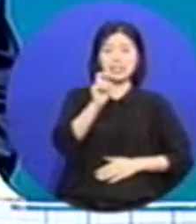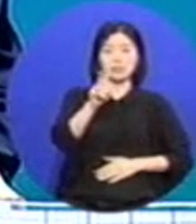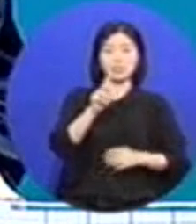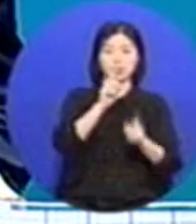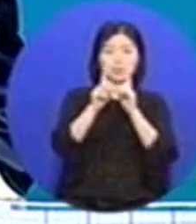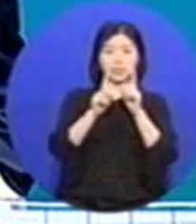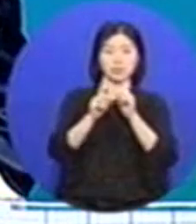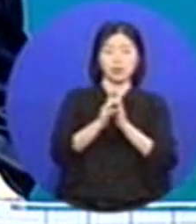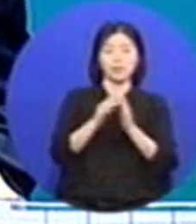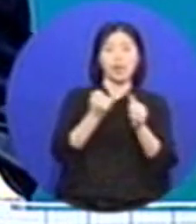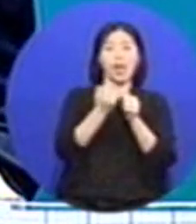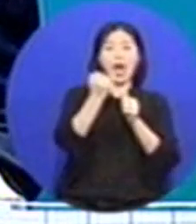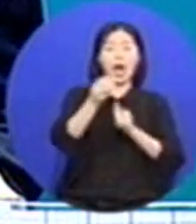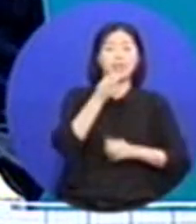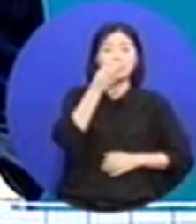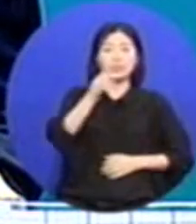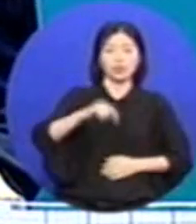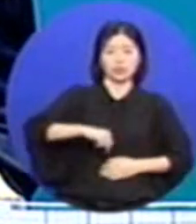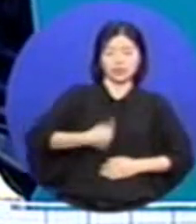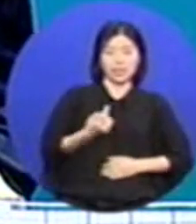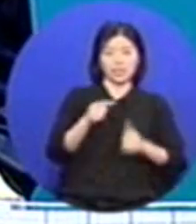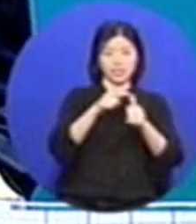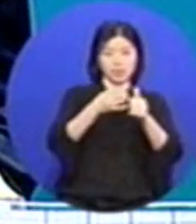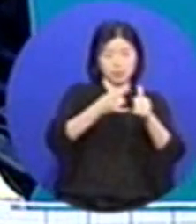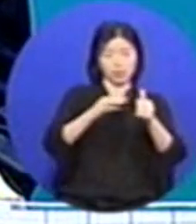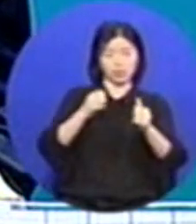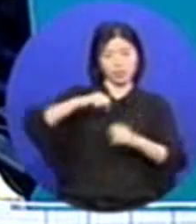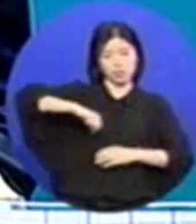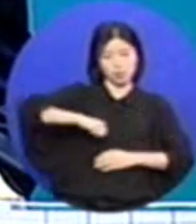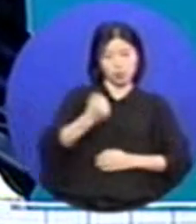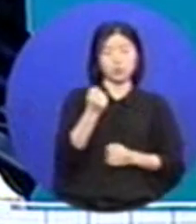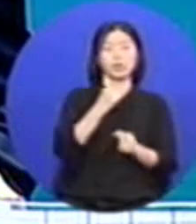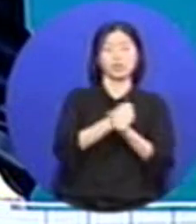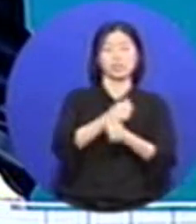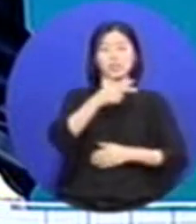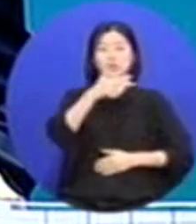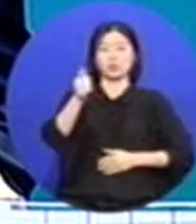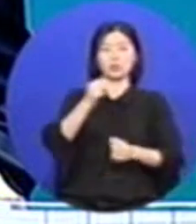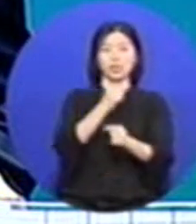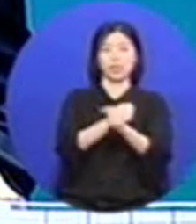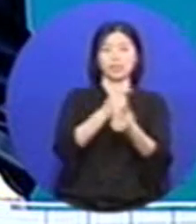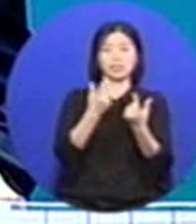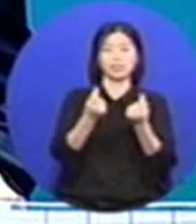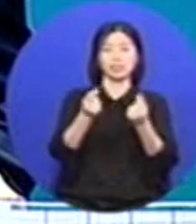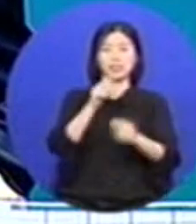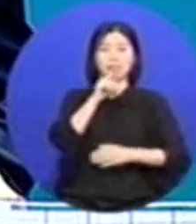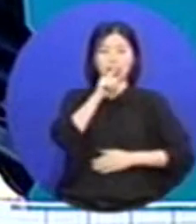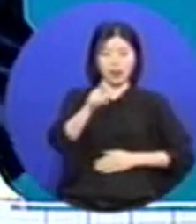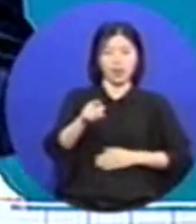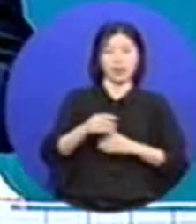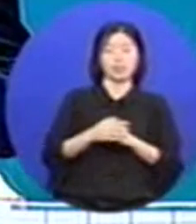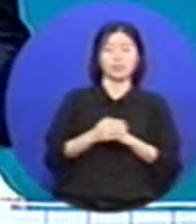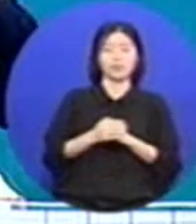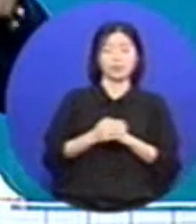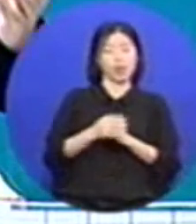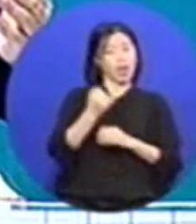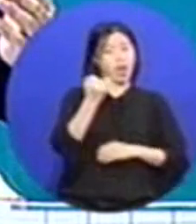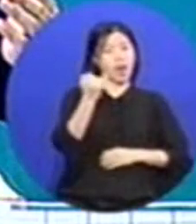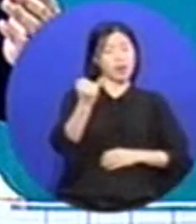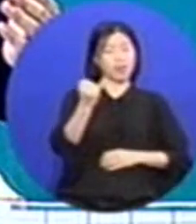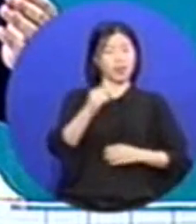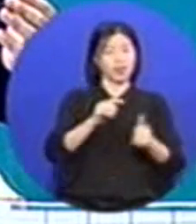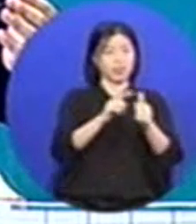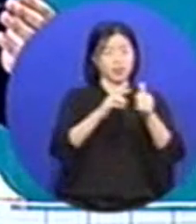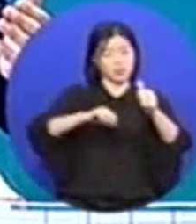아내들이 어 자기 남편에게 복종하기를 주께 하듯 하라 아니 아내가 남편에게